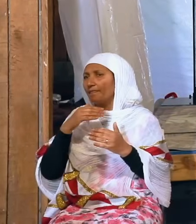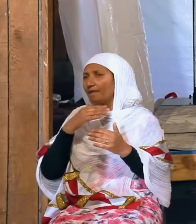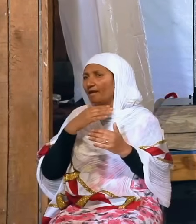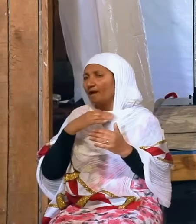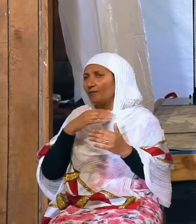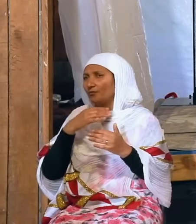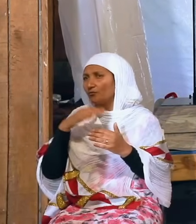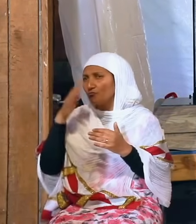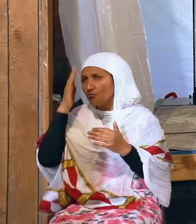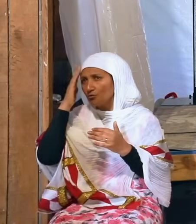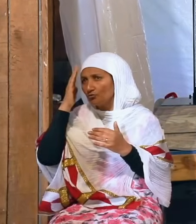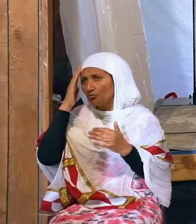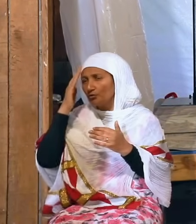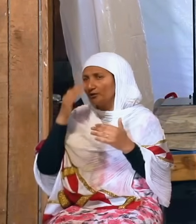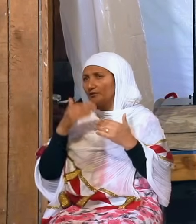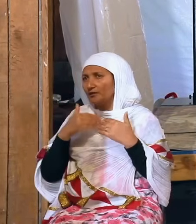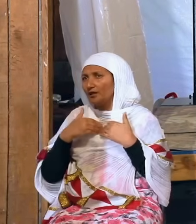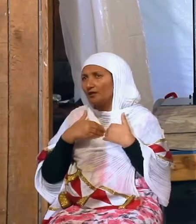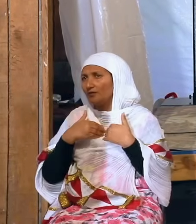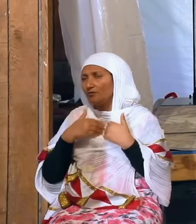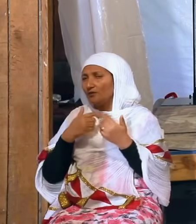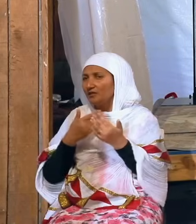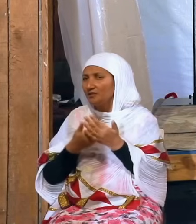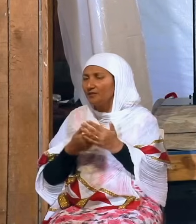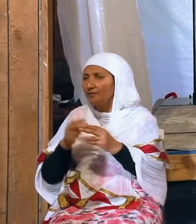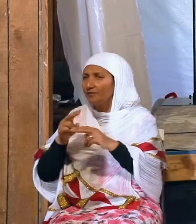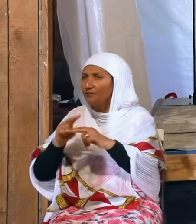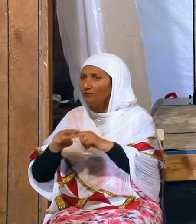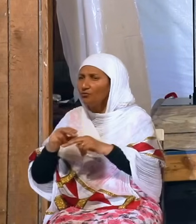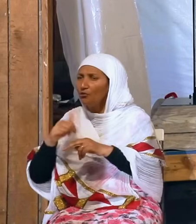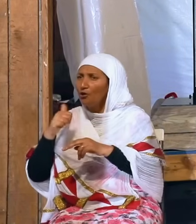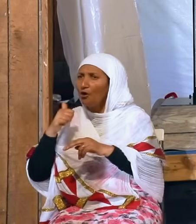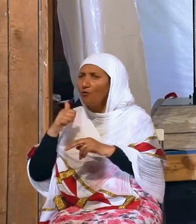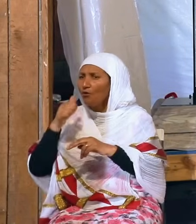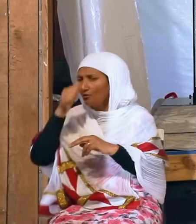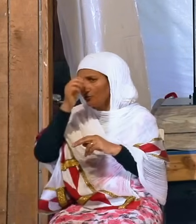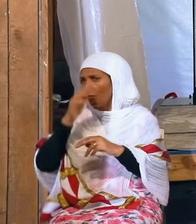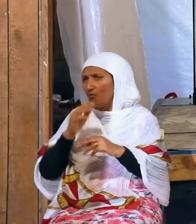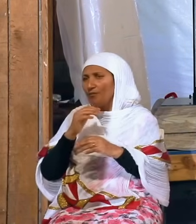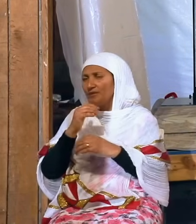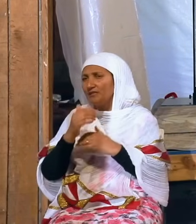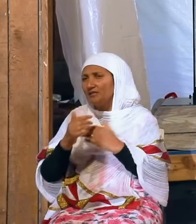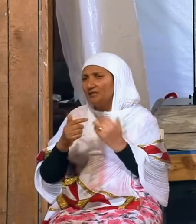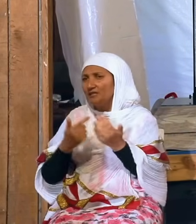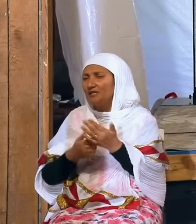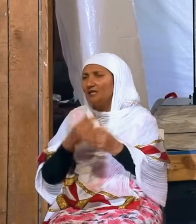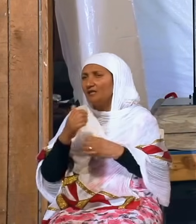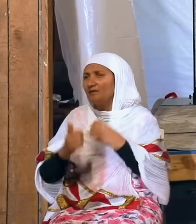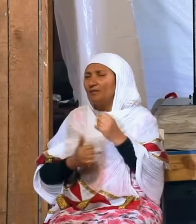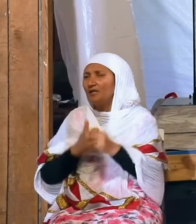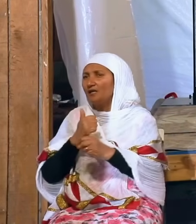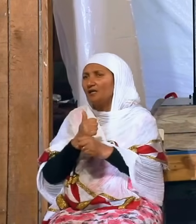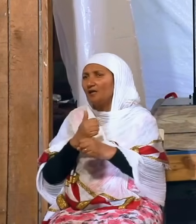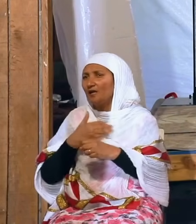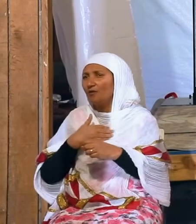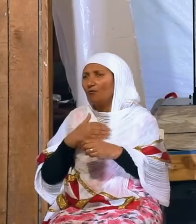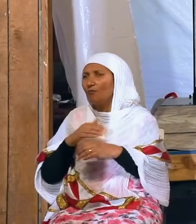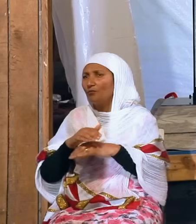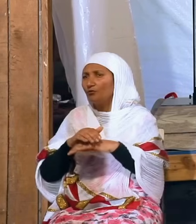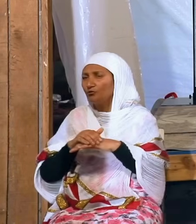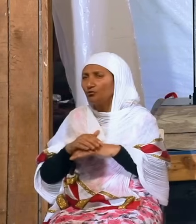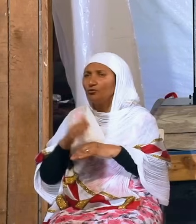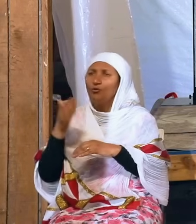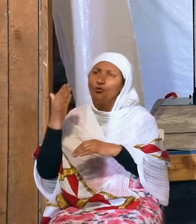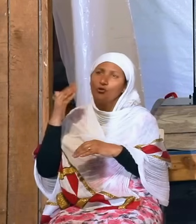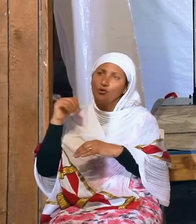ውቀቱና ኤክስፒሪየንሱ ያላቸው ሰዎች እዛ ቢያስቀምጡ ሌላው ሰው የቱ ሆኖ በዚህ እድሜ ላይ ያለን ችግር ይያለየ በእንግሊዘኛ ሌሎቹ እንዳላቸው